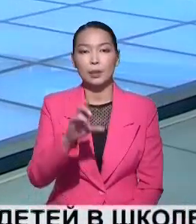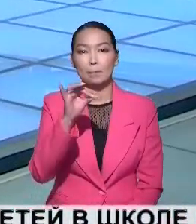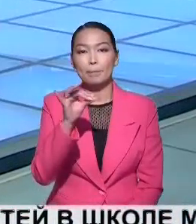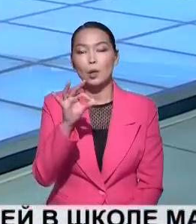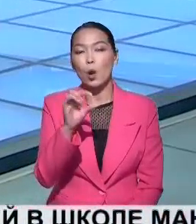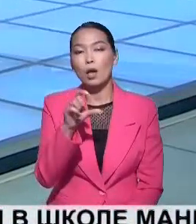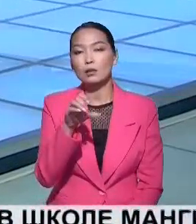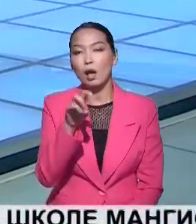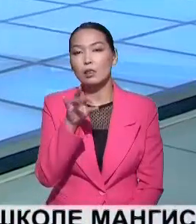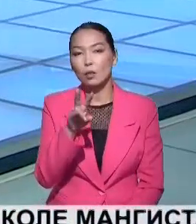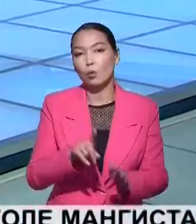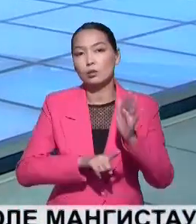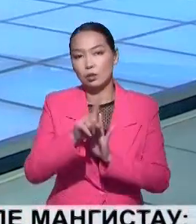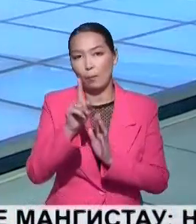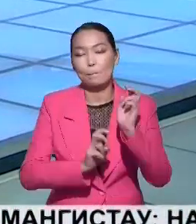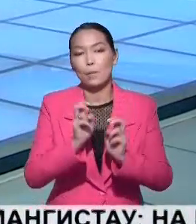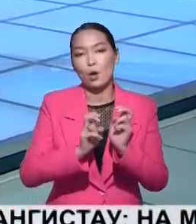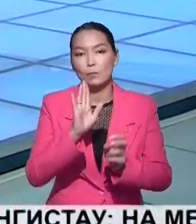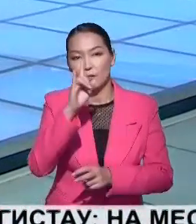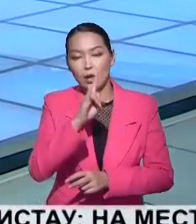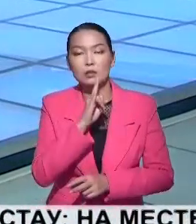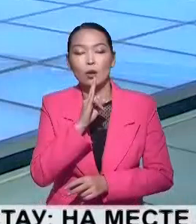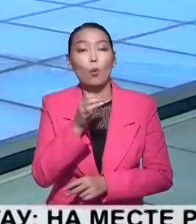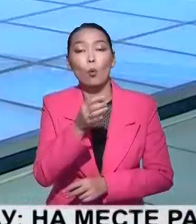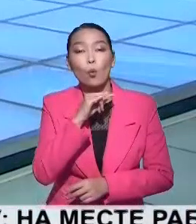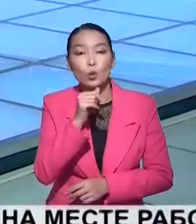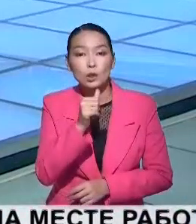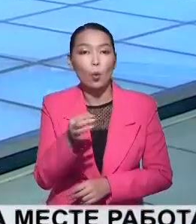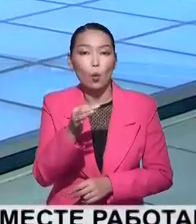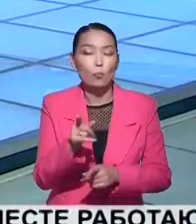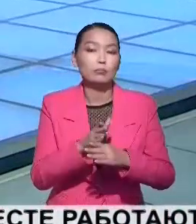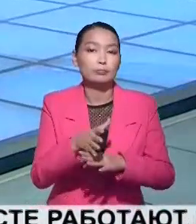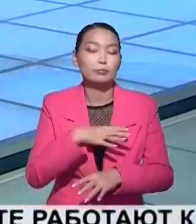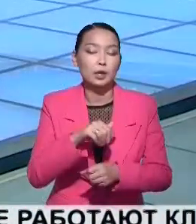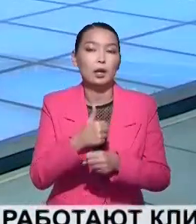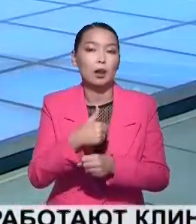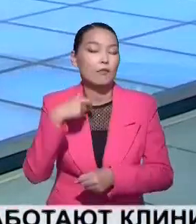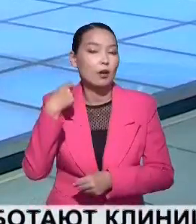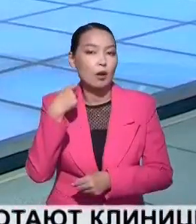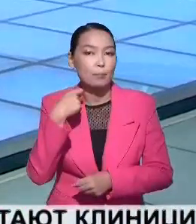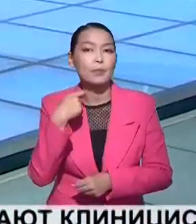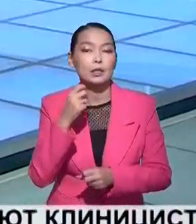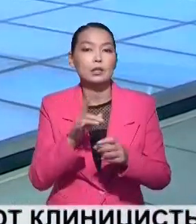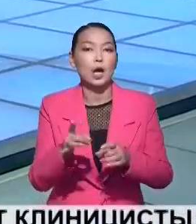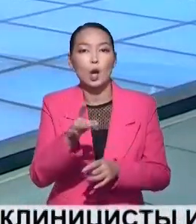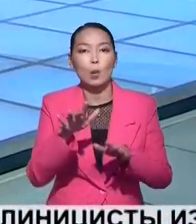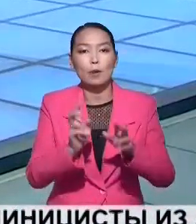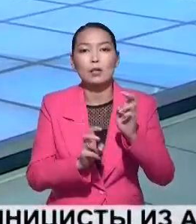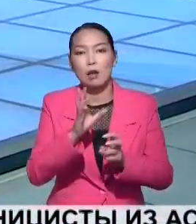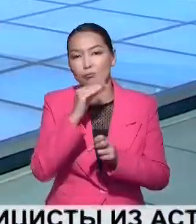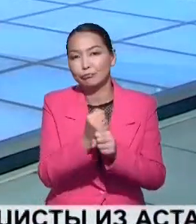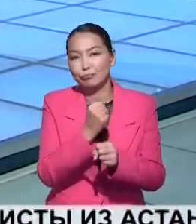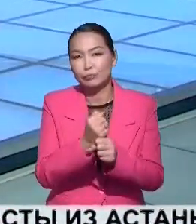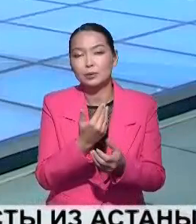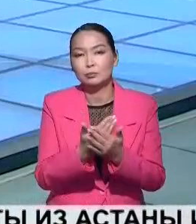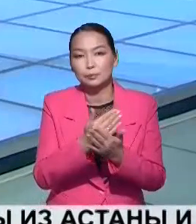Биоэтанол начнут производить в Кустанайской области. Об этом стало известно во время визита главы государства в регион. Завод сможет перерабатывать в топливо